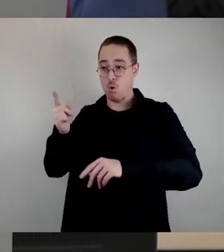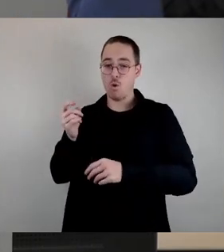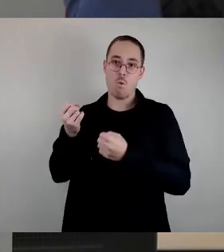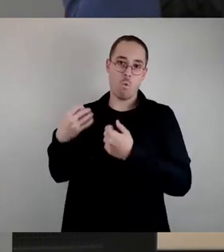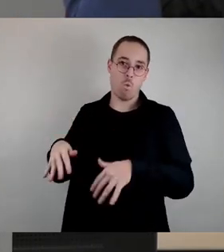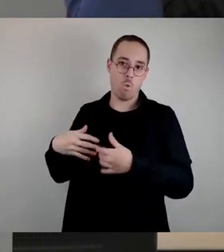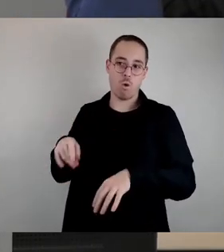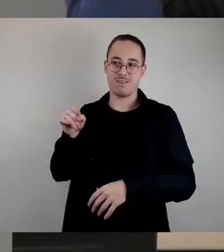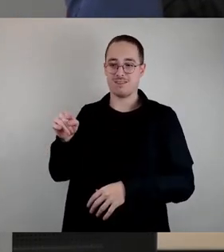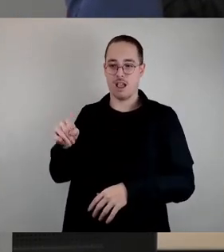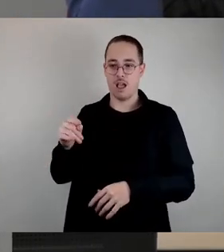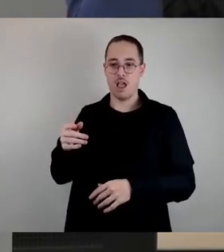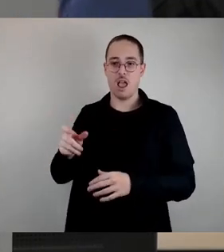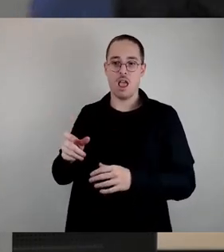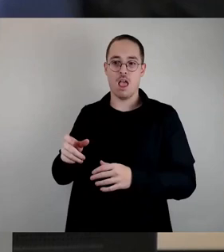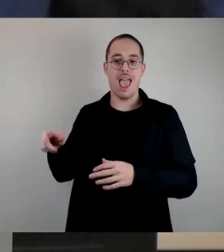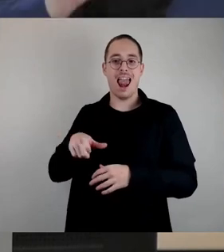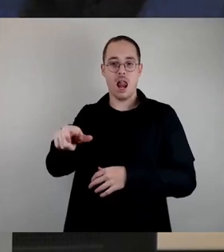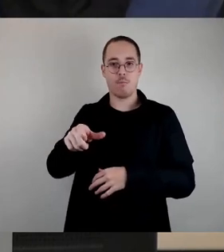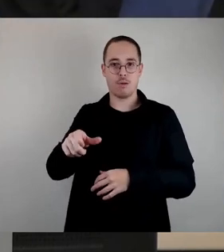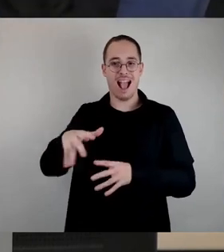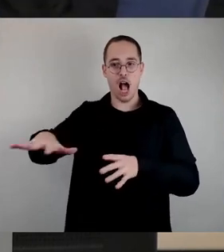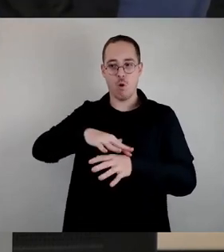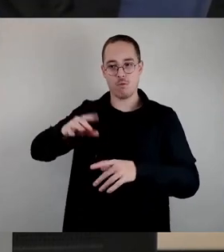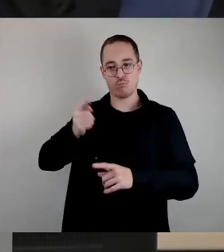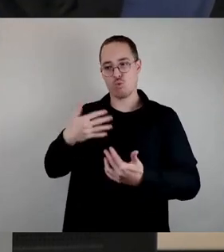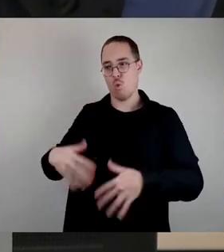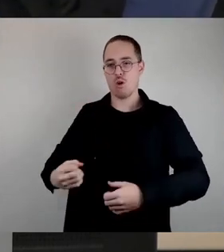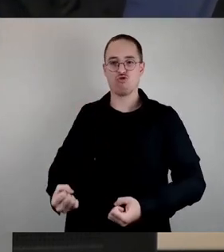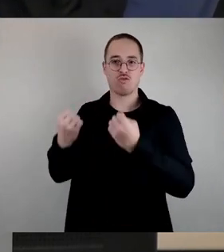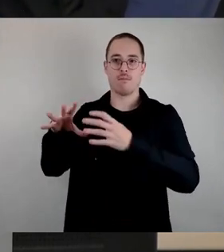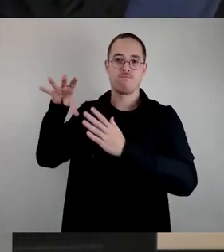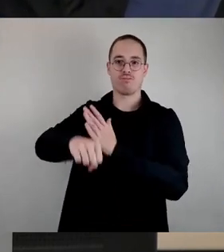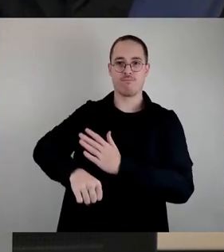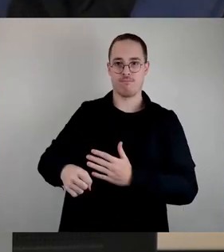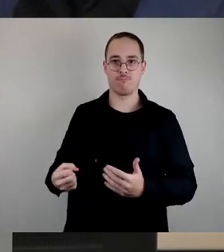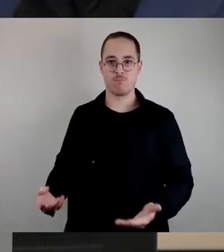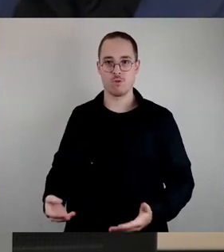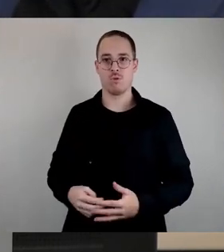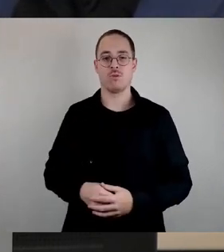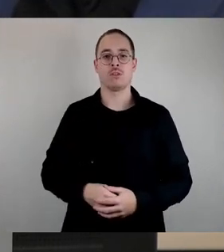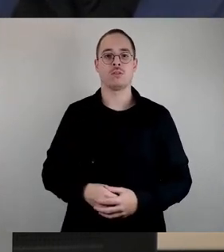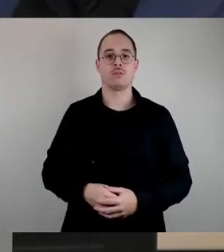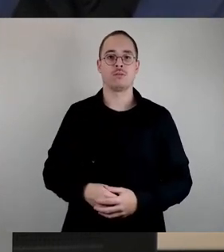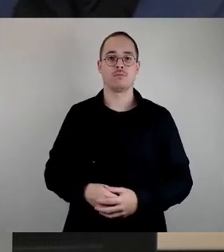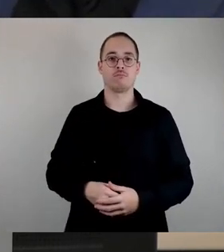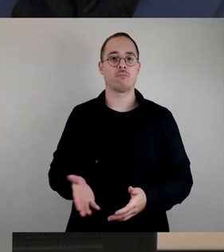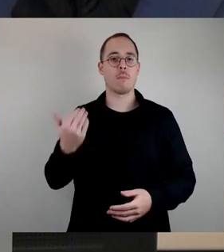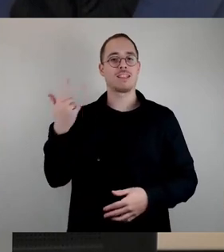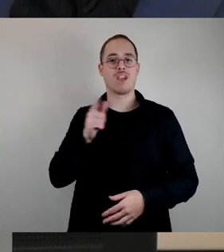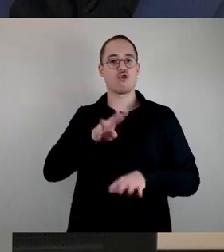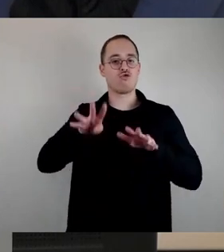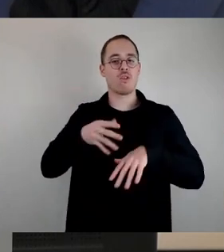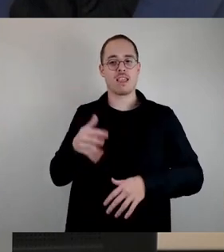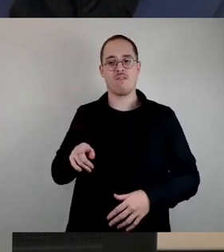auch eingegriffen werden soll. 2019 haben die Grünen selbst noch in einem Änderungsantrag auch die Fähre mitgefordert hier im Stadtrat. Ich kann mich zumindest,